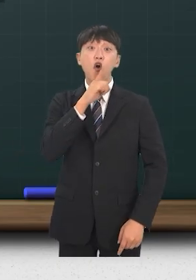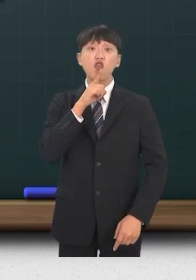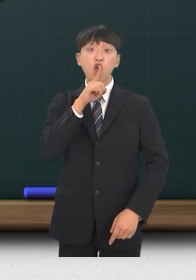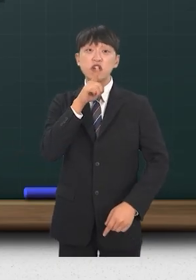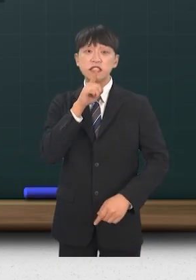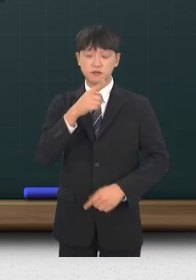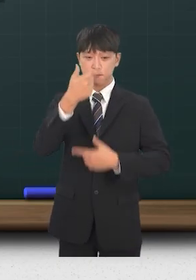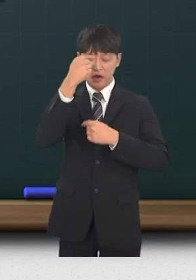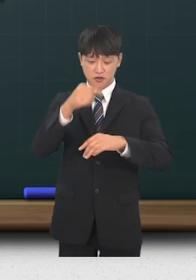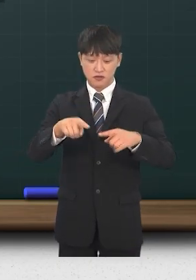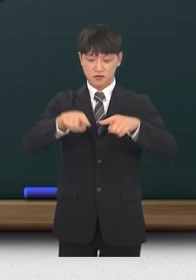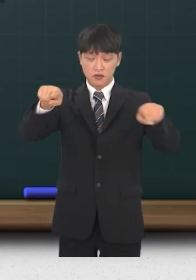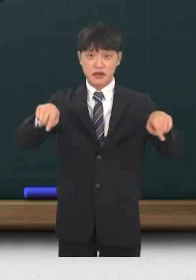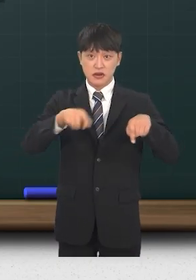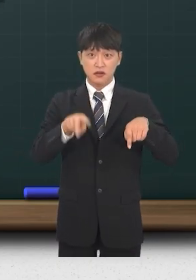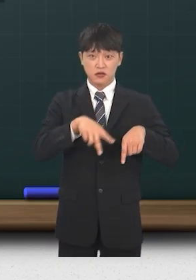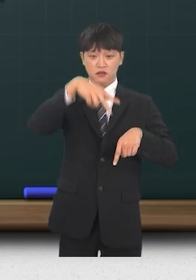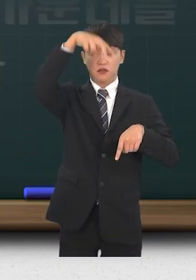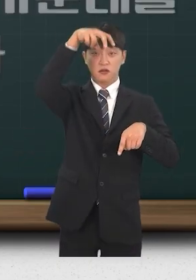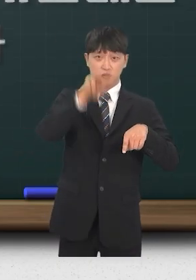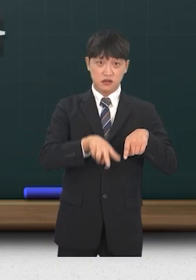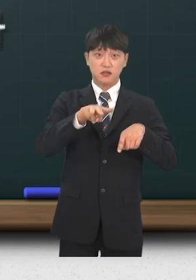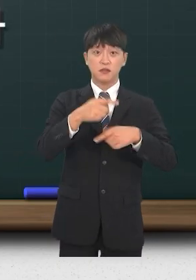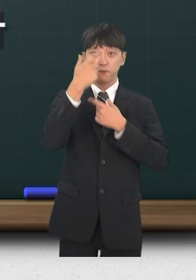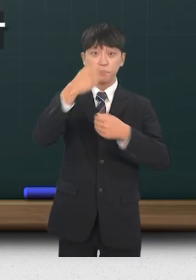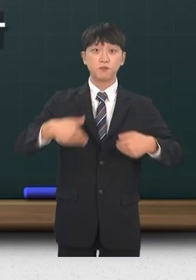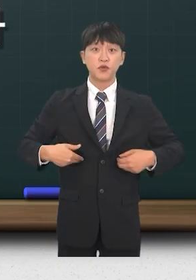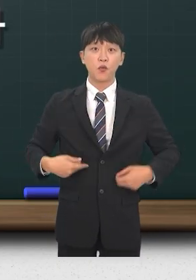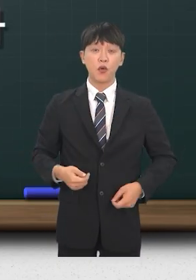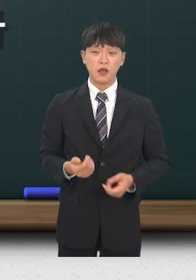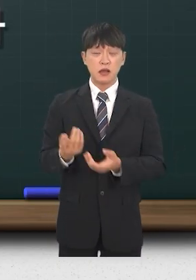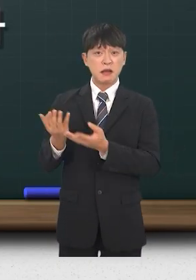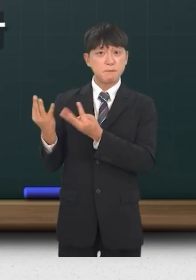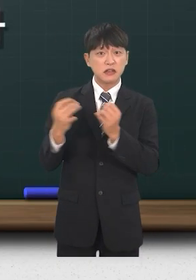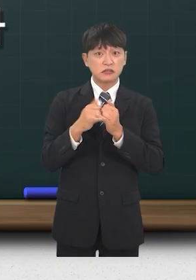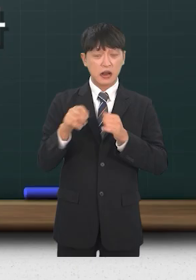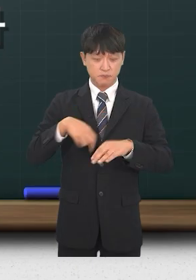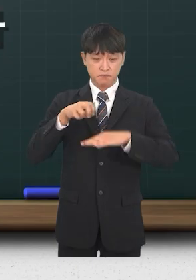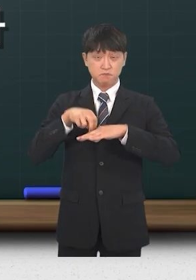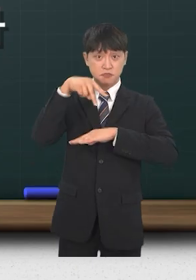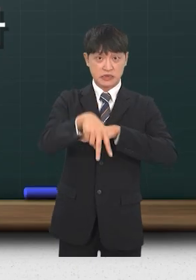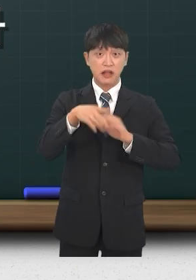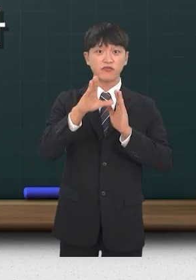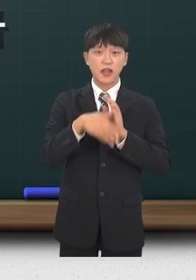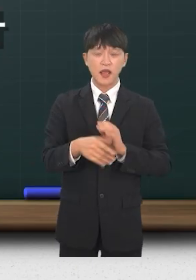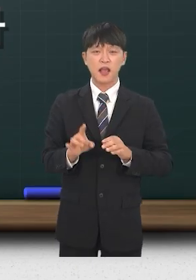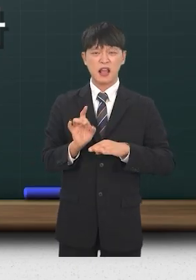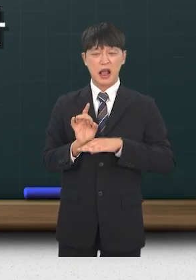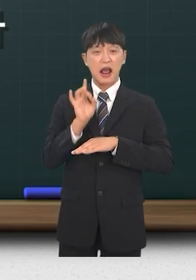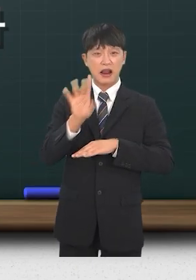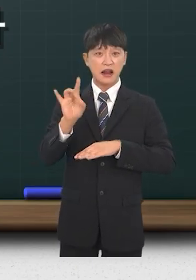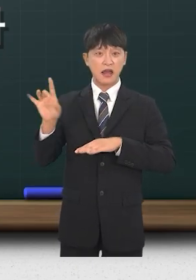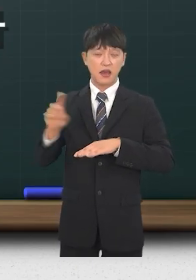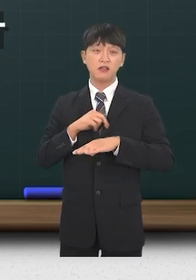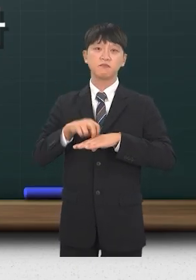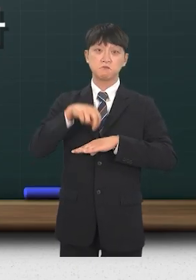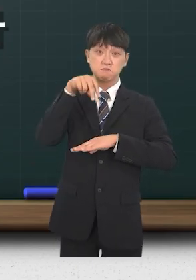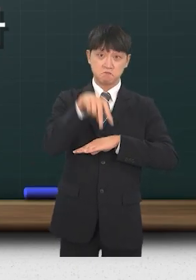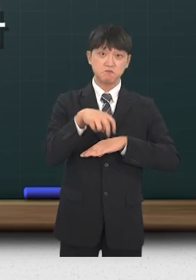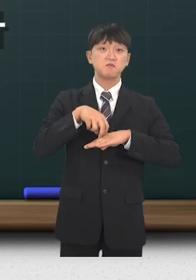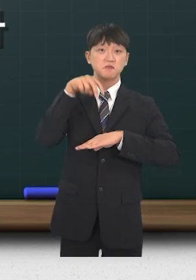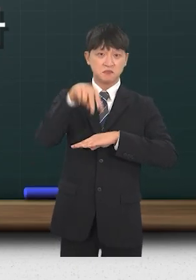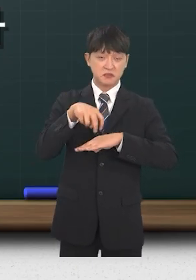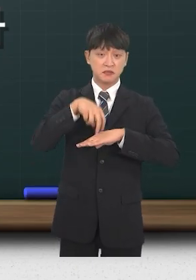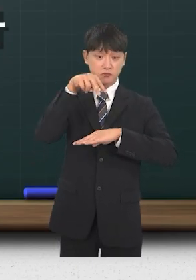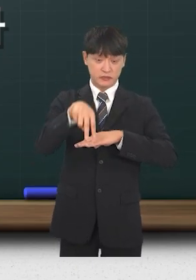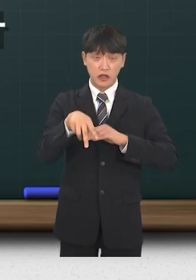소방관이 완충을 확인했다는 신호를 확인 후 양손을 교차해서 어깨에 올리고 몸은 니은자로 만듭니다. 엉덩이가 에어매트